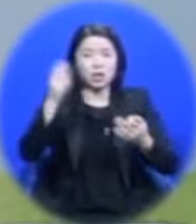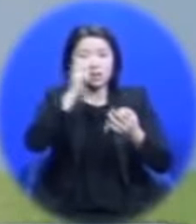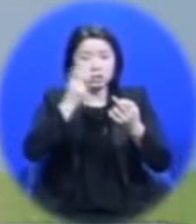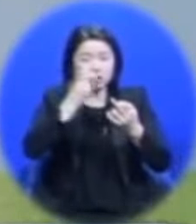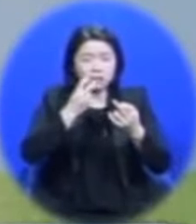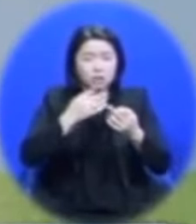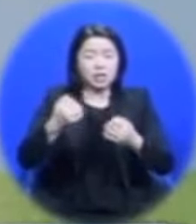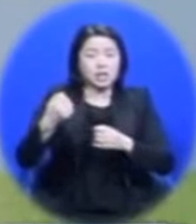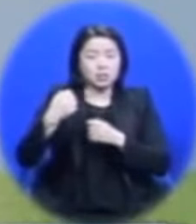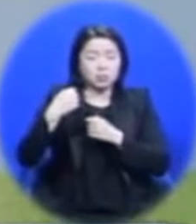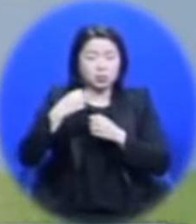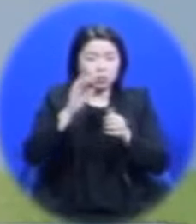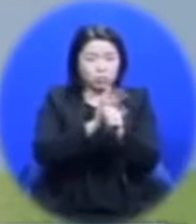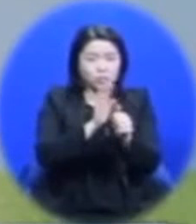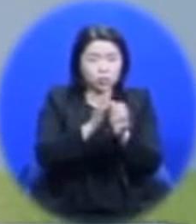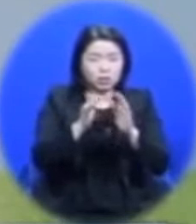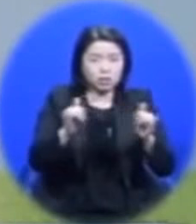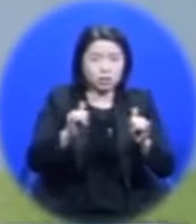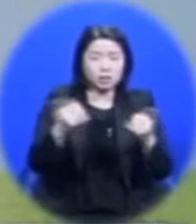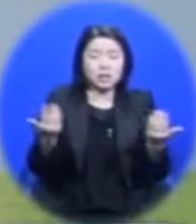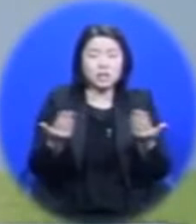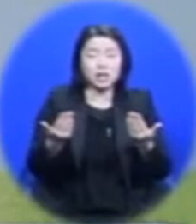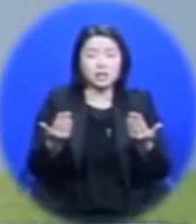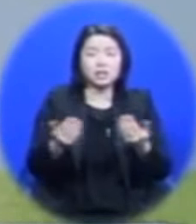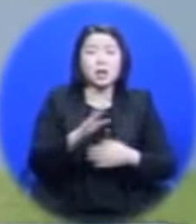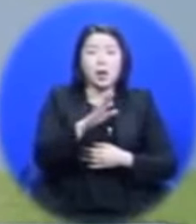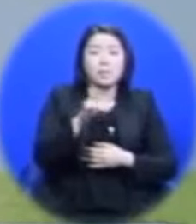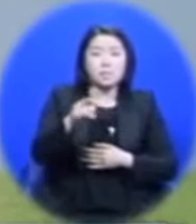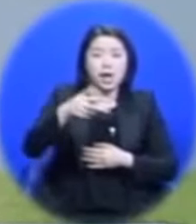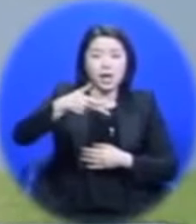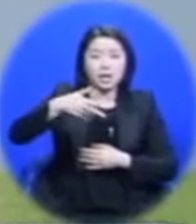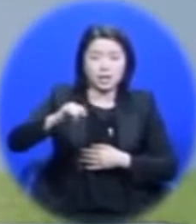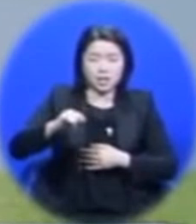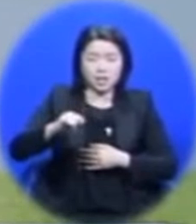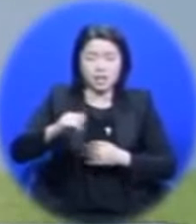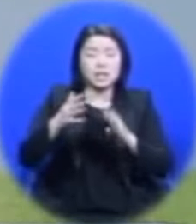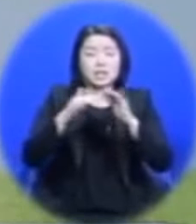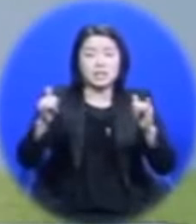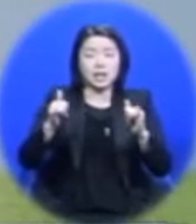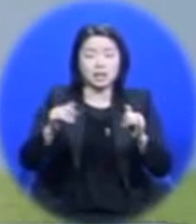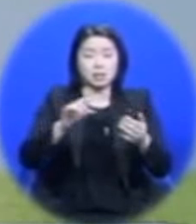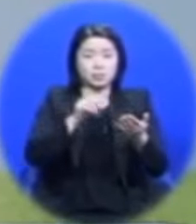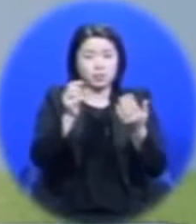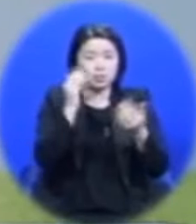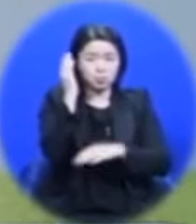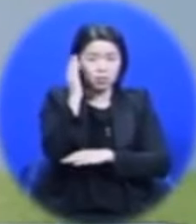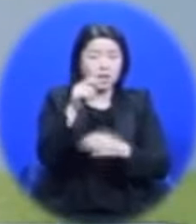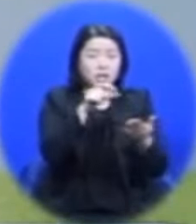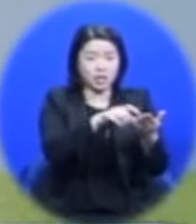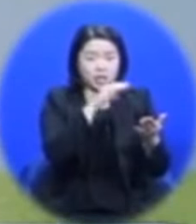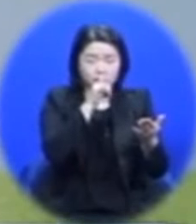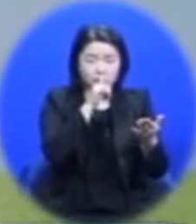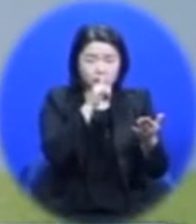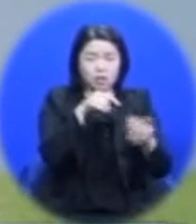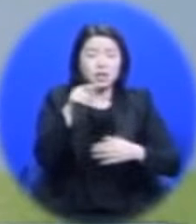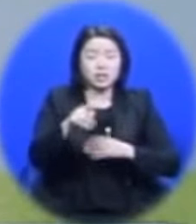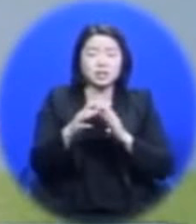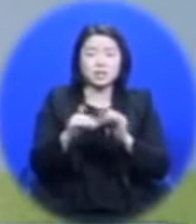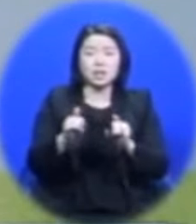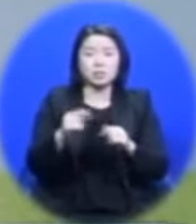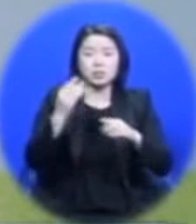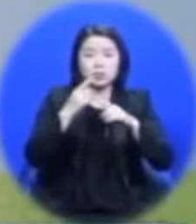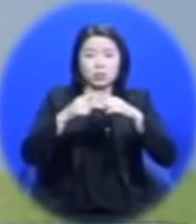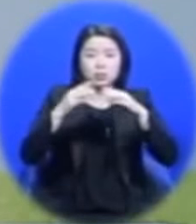산악경비대원으로 일하는 베키라고 하는 사람의 이야기가 나옵니다. 이 베키라는 사람은 교회를